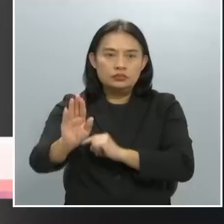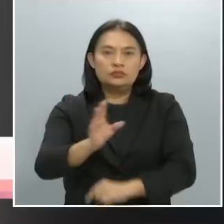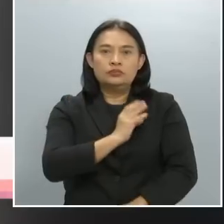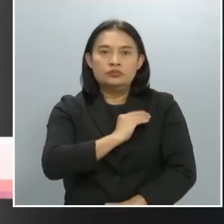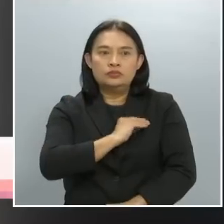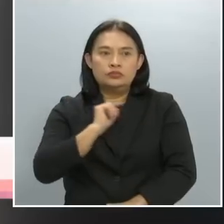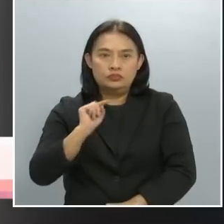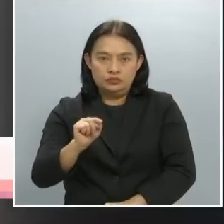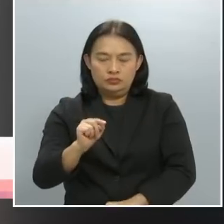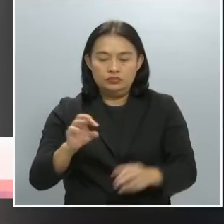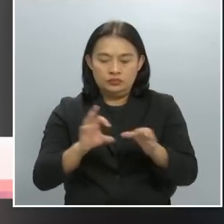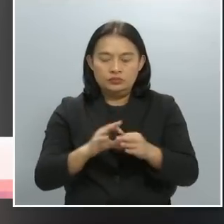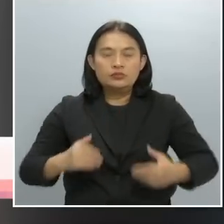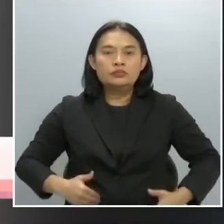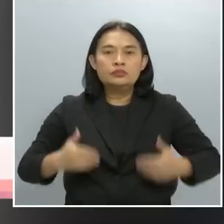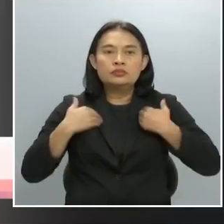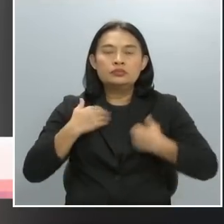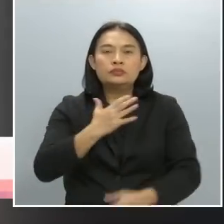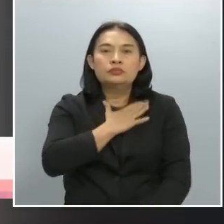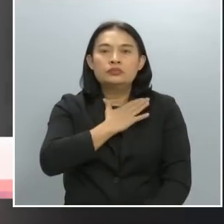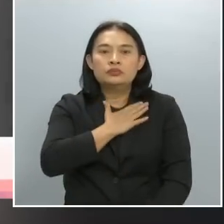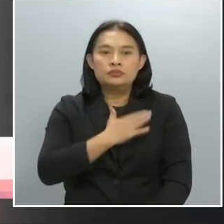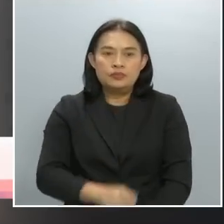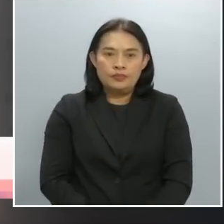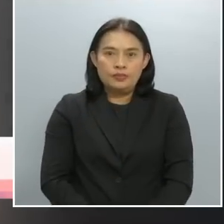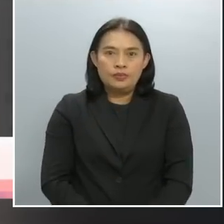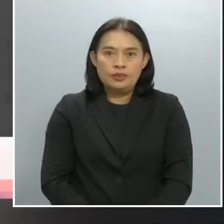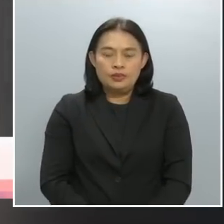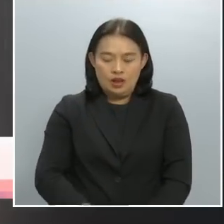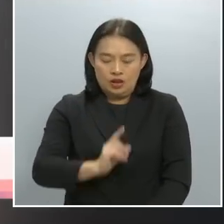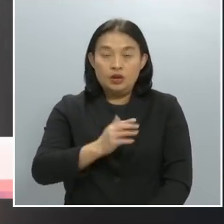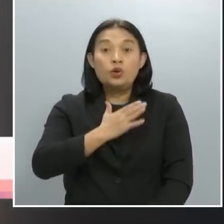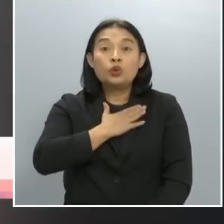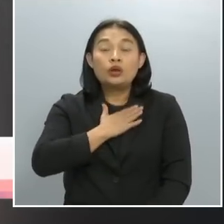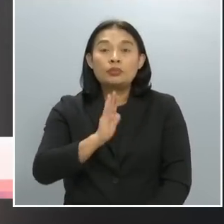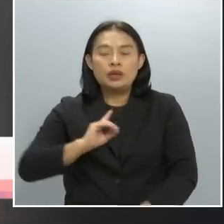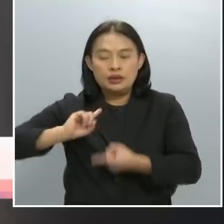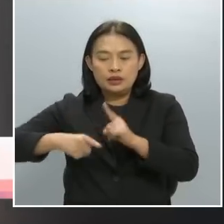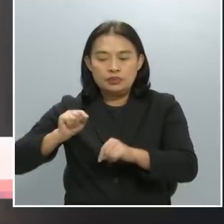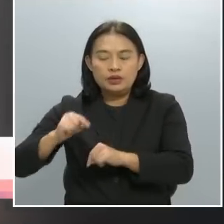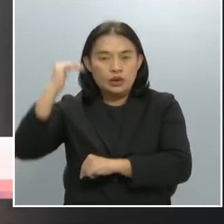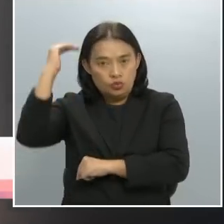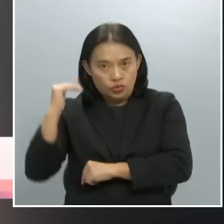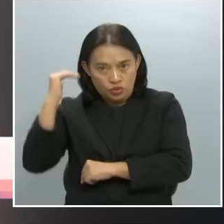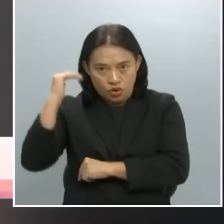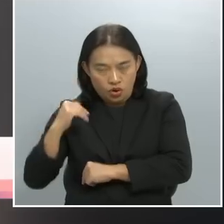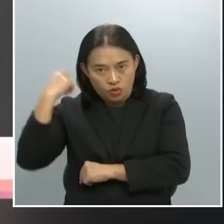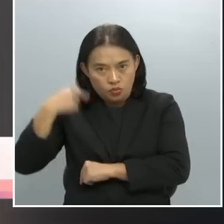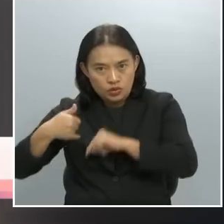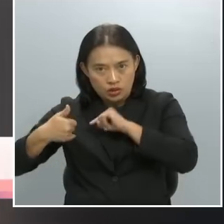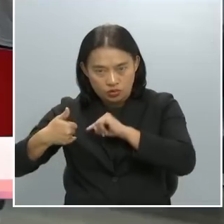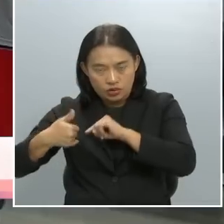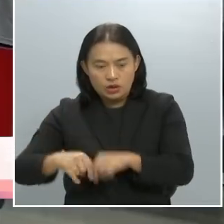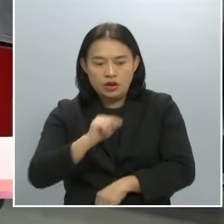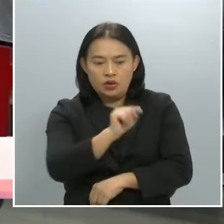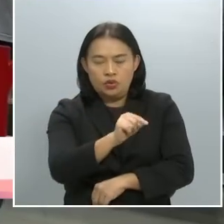ไม่ปลอดภัยกับชีวิตของเธอเธอบอกว่าเรื่องนี้เธอไม่ได้โดนด้วยตัวเองแต่เป็นเพื่อนสาวรุ่นน้องที่ไปโดนช่างสักคนนี้ลวนล